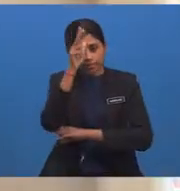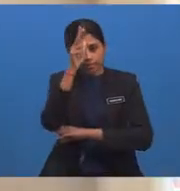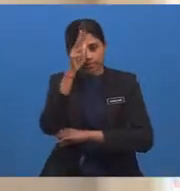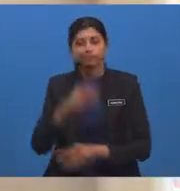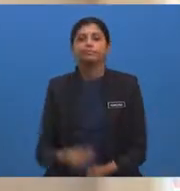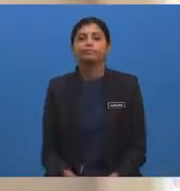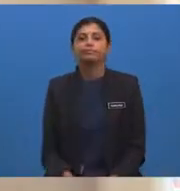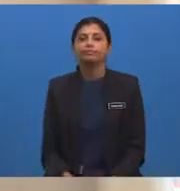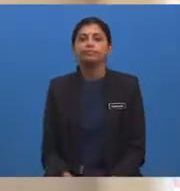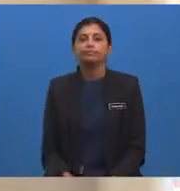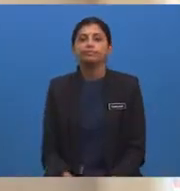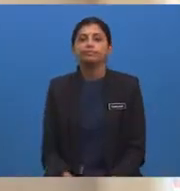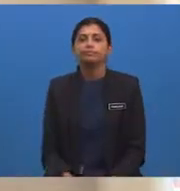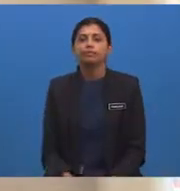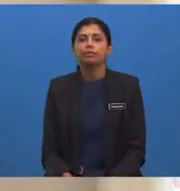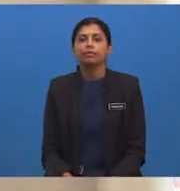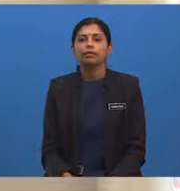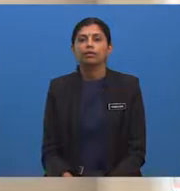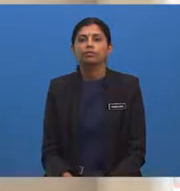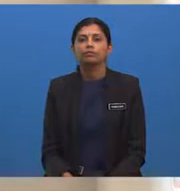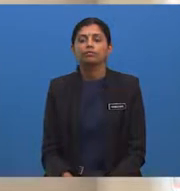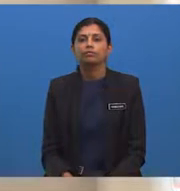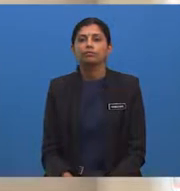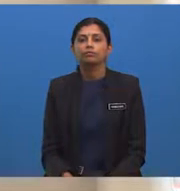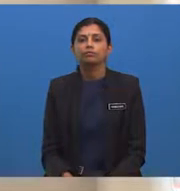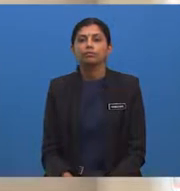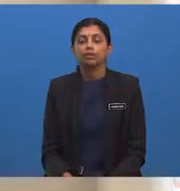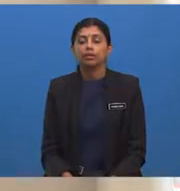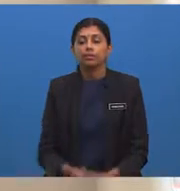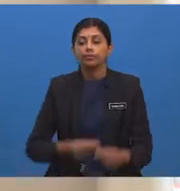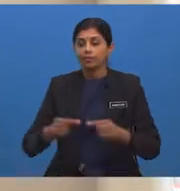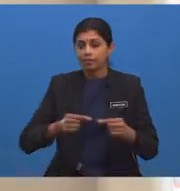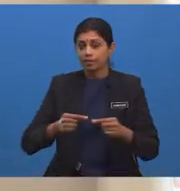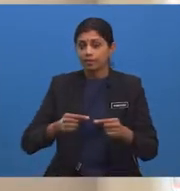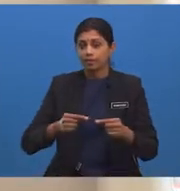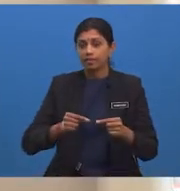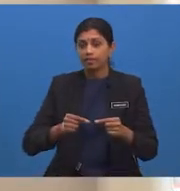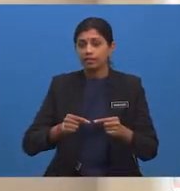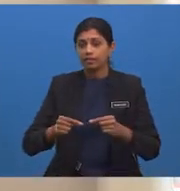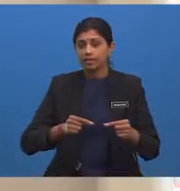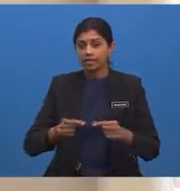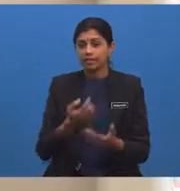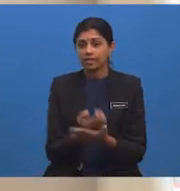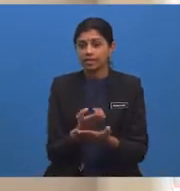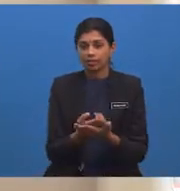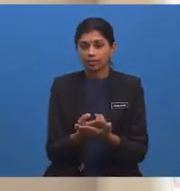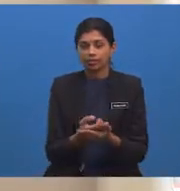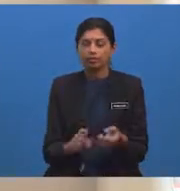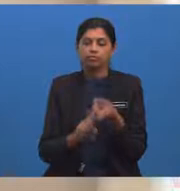Kegiatan ekonomi masyarakat Kerajaan Alam Melayu bergantung kepada lokasi pertempatan kerajaan